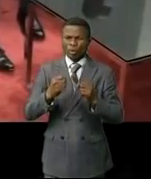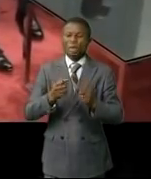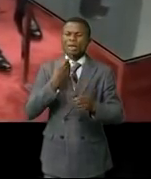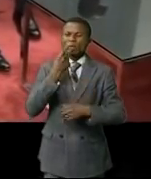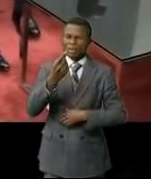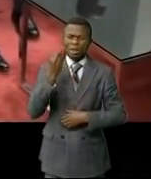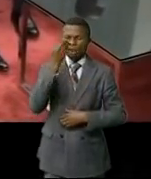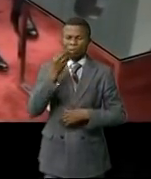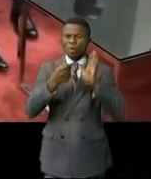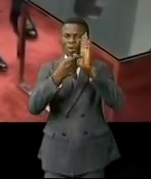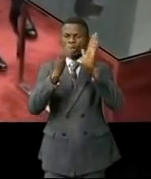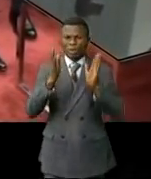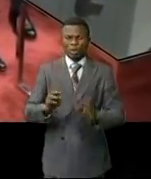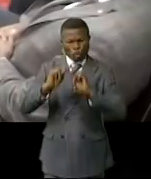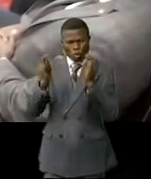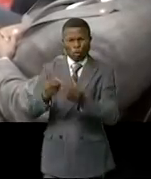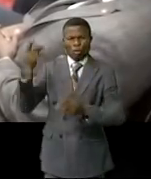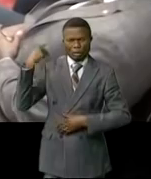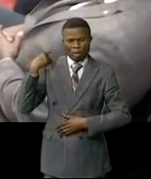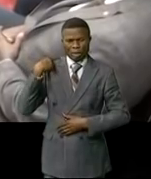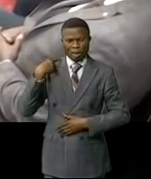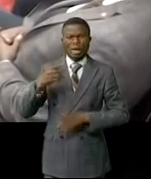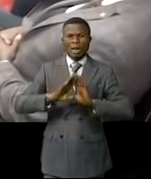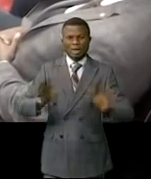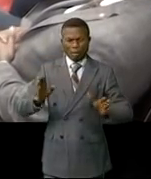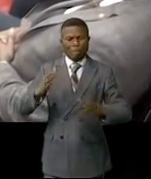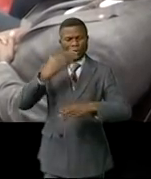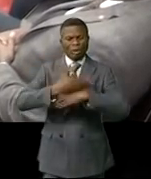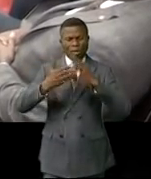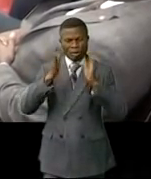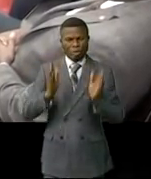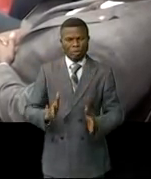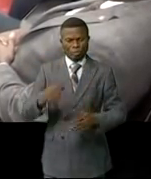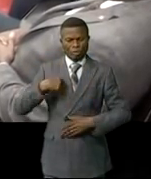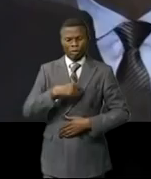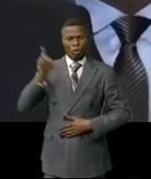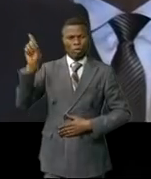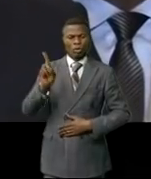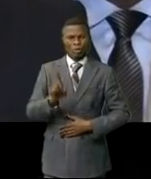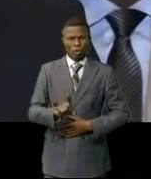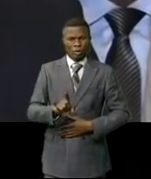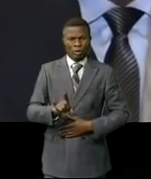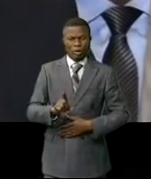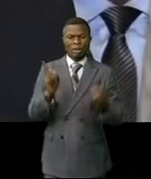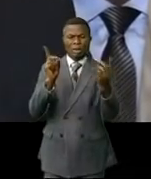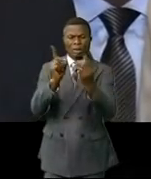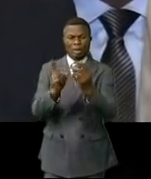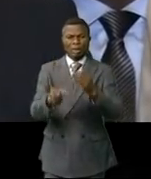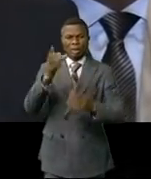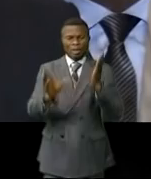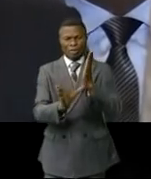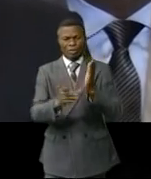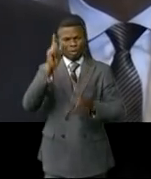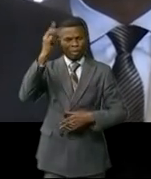du représentant de ces caucus, réceptif et constructif. Nous sommes venus rencontrer le vice-premier